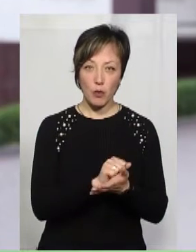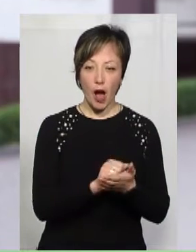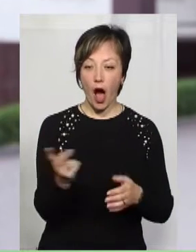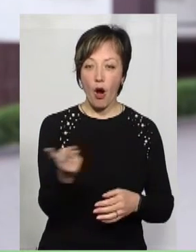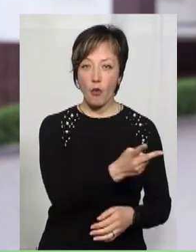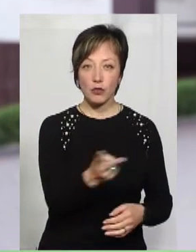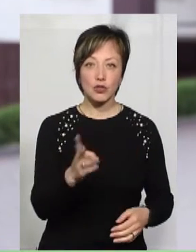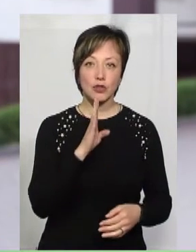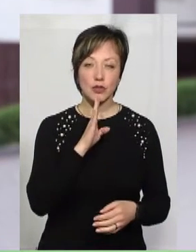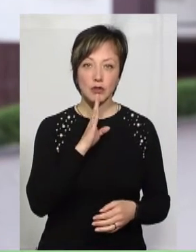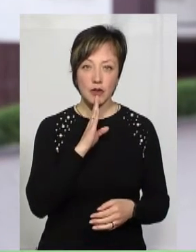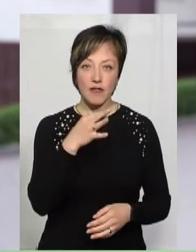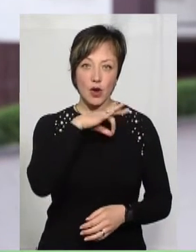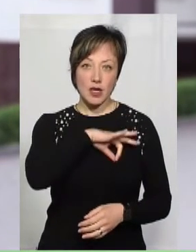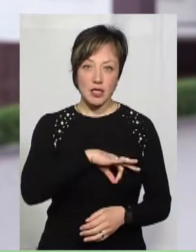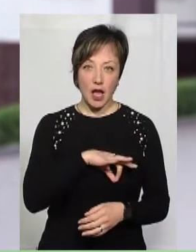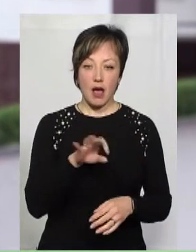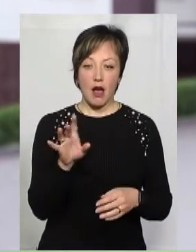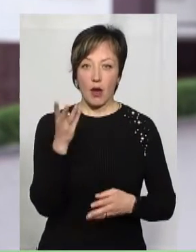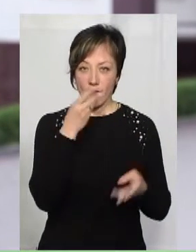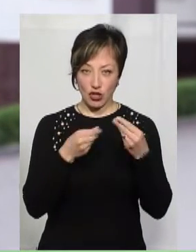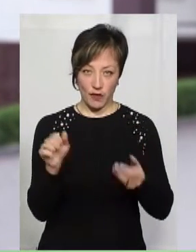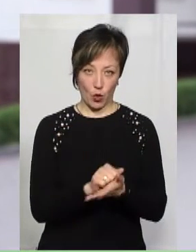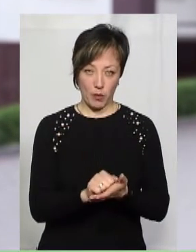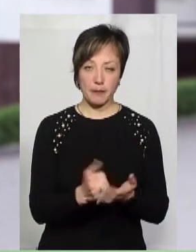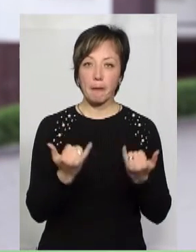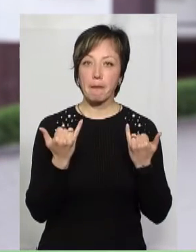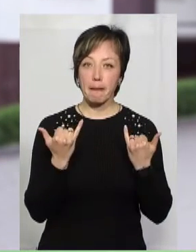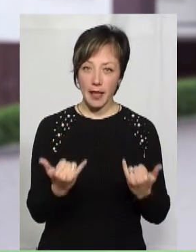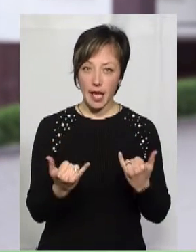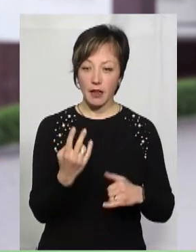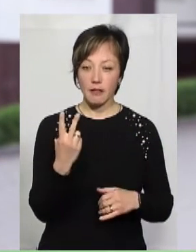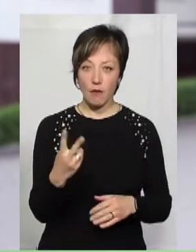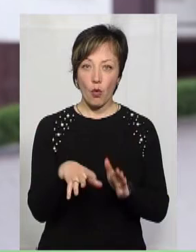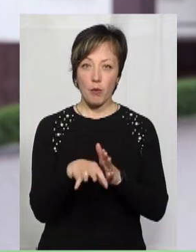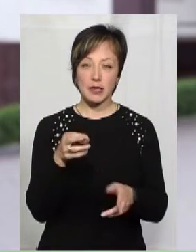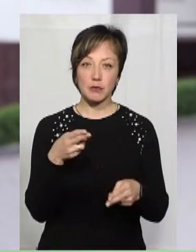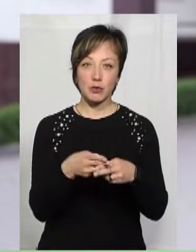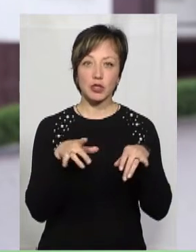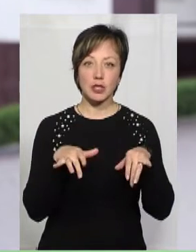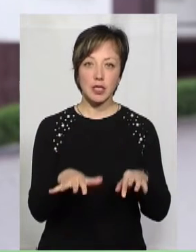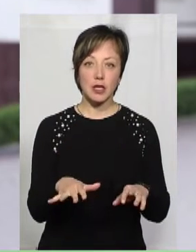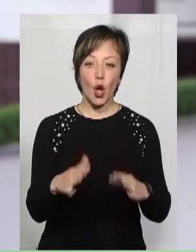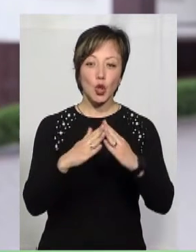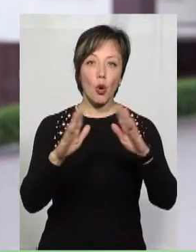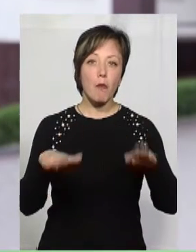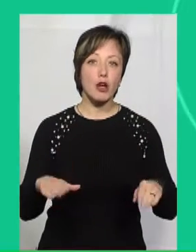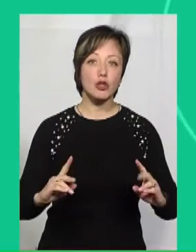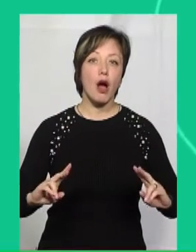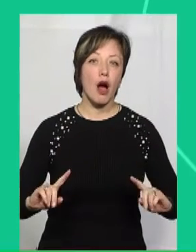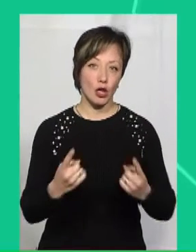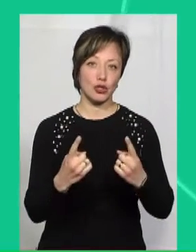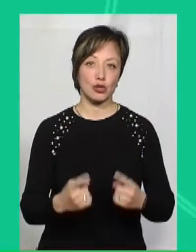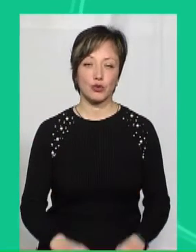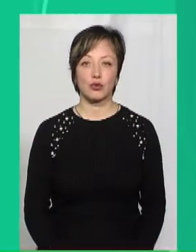використання завідомо неправдивих документів. Наразі двом жінкам вже обрано запобіжний захід у вигляді домашнього арешту.